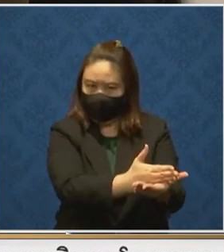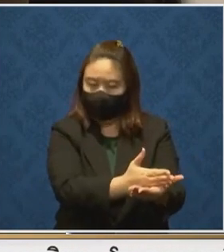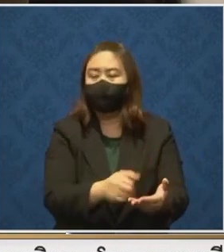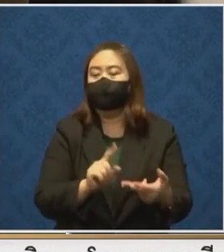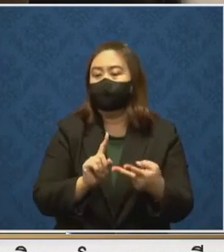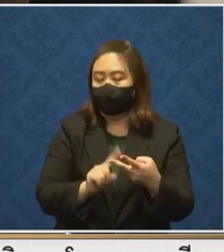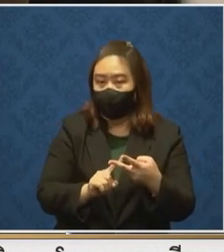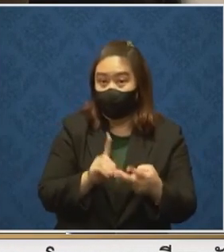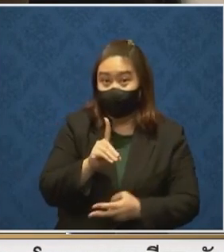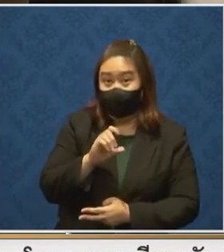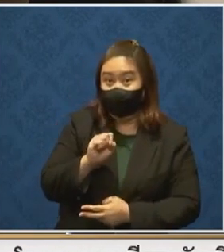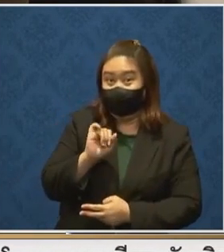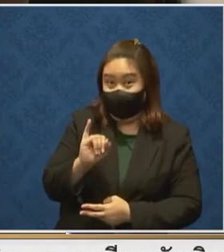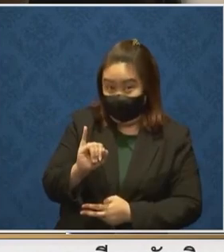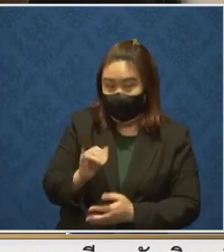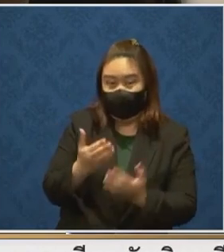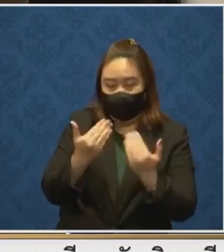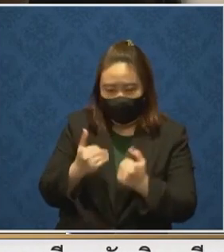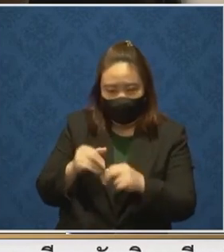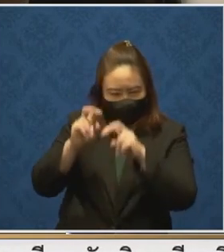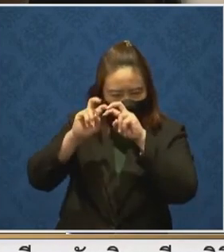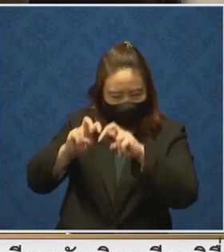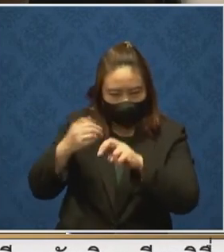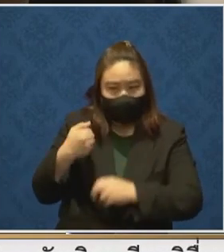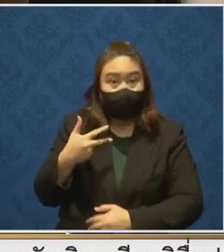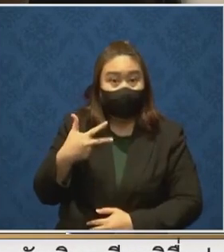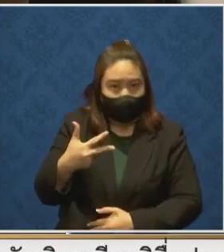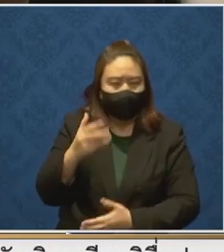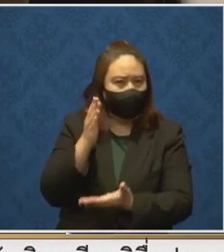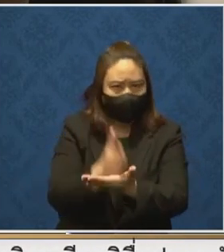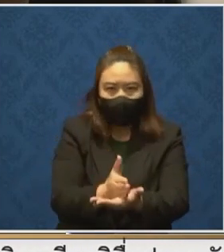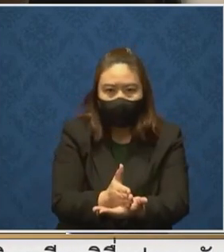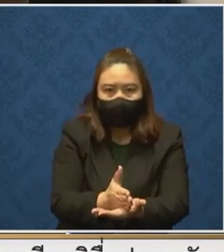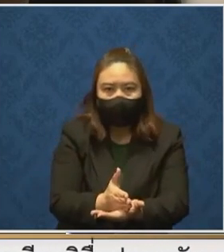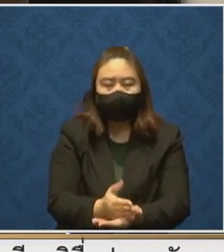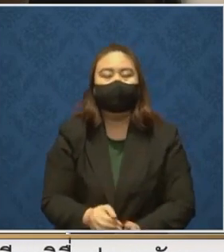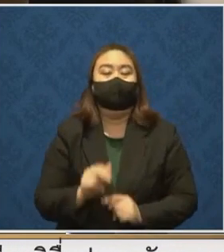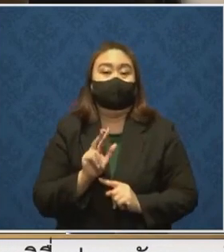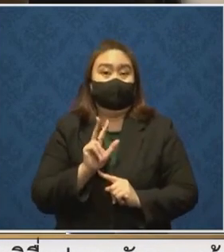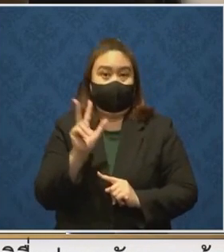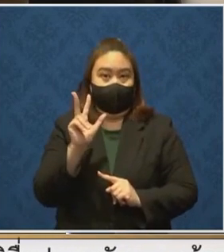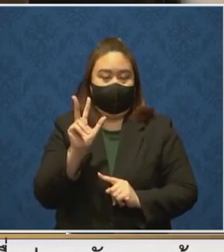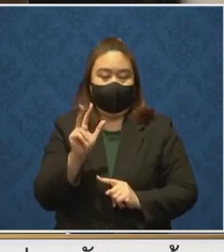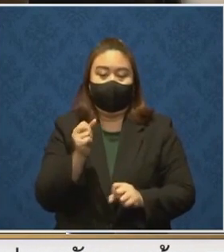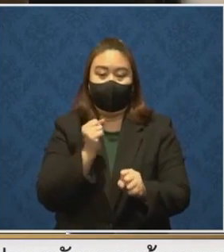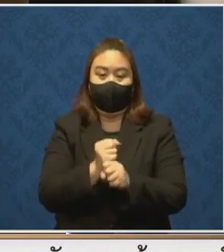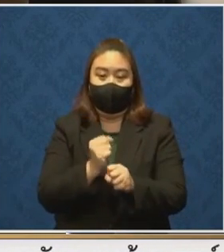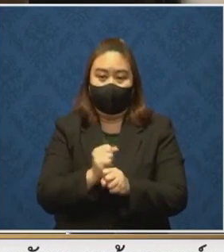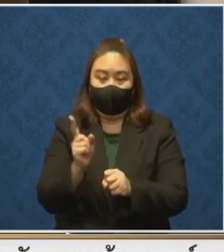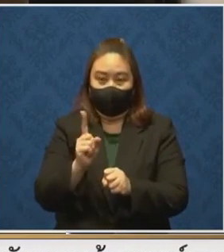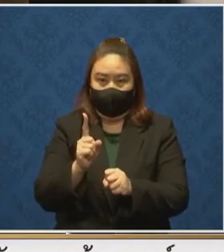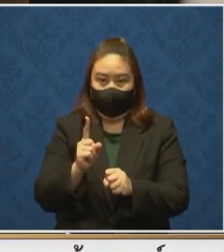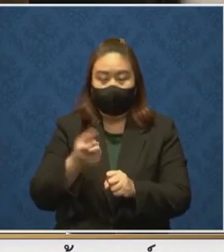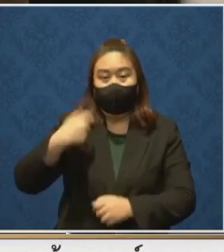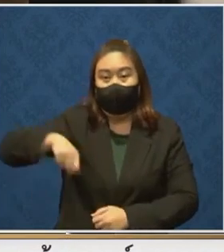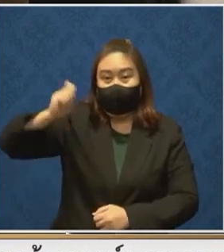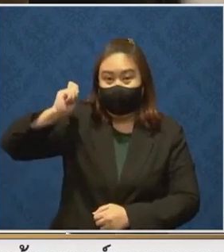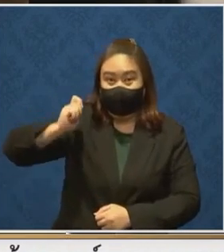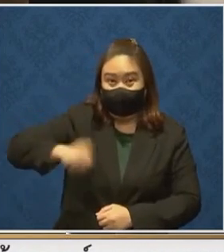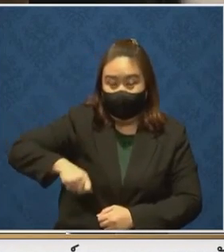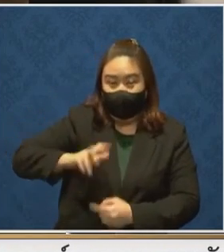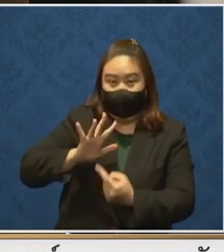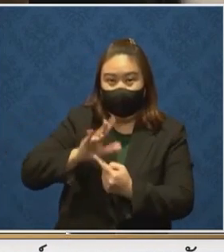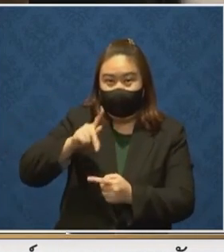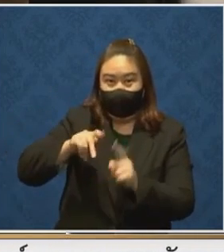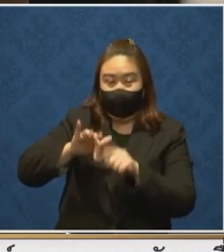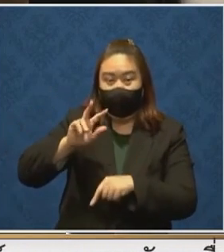ของ DSI ซึ่ในปัจุบัมี 3 คดี3. ให้ยุติการวเนินขดีแบกลุมที่สารแพ่งต่อบริษัทอา